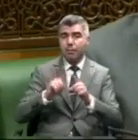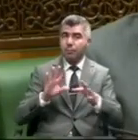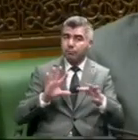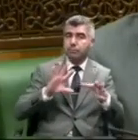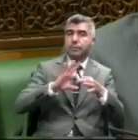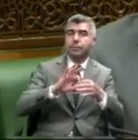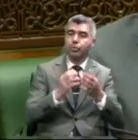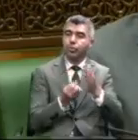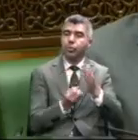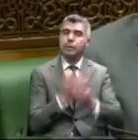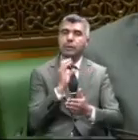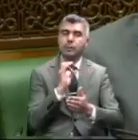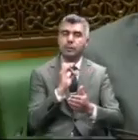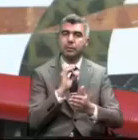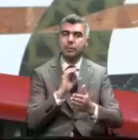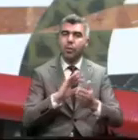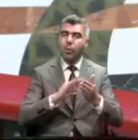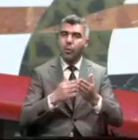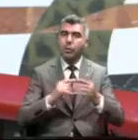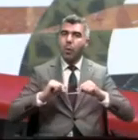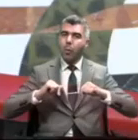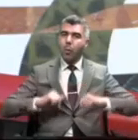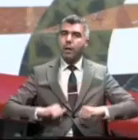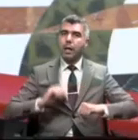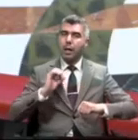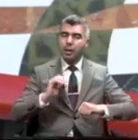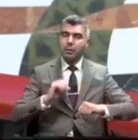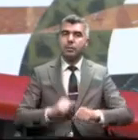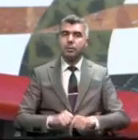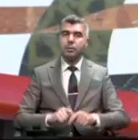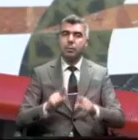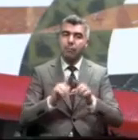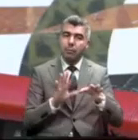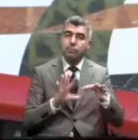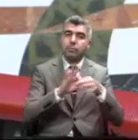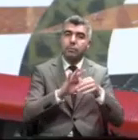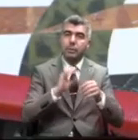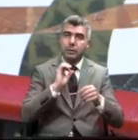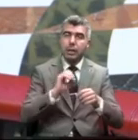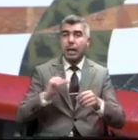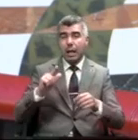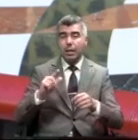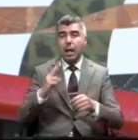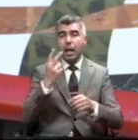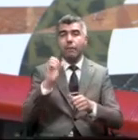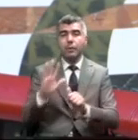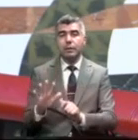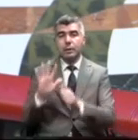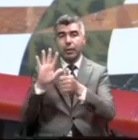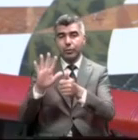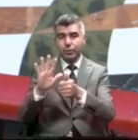متجدد مع الوزاره الوصيه التعاقد اللي عندنا عنده منذ 2016